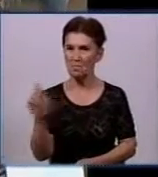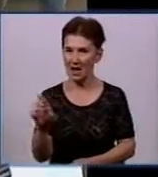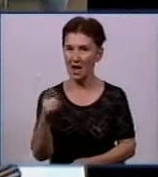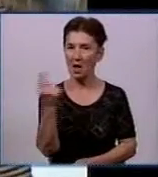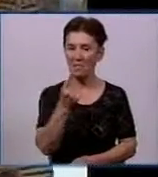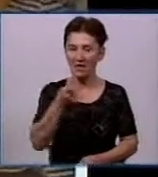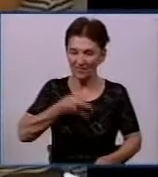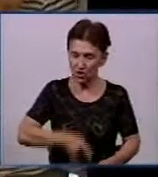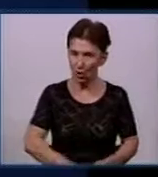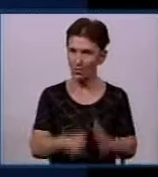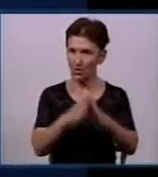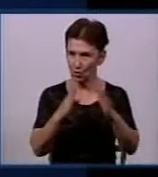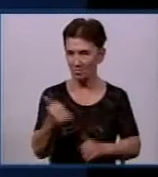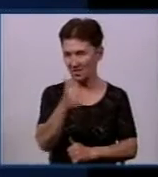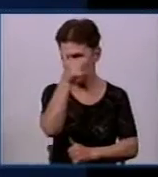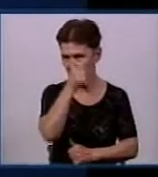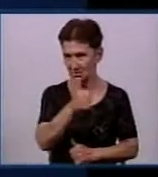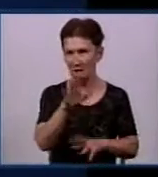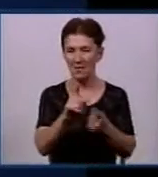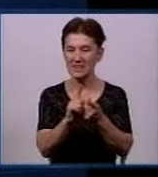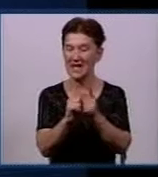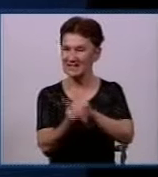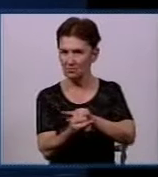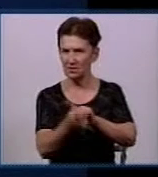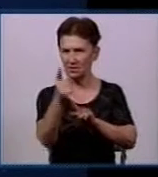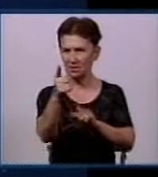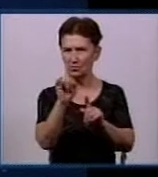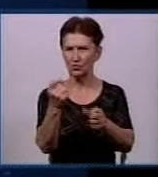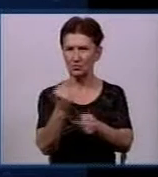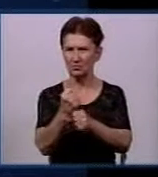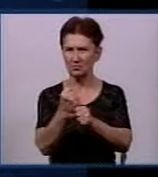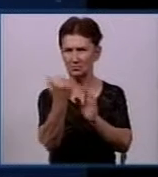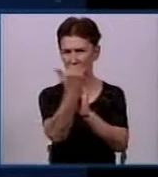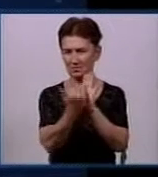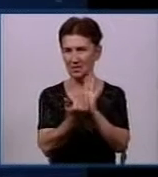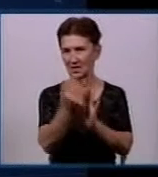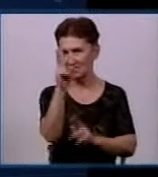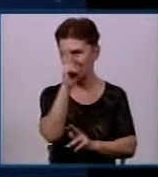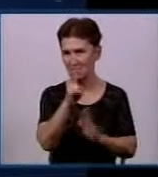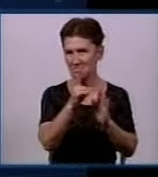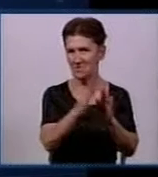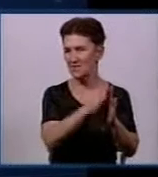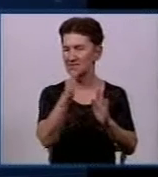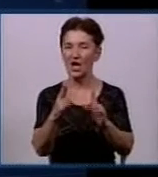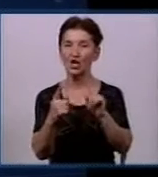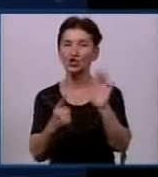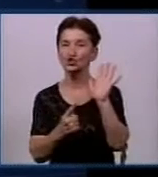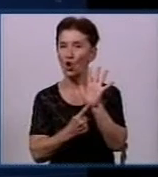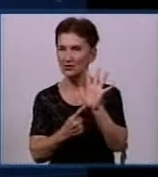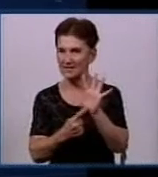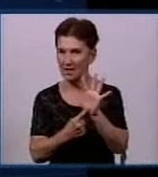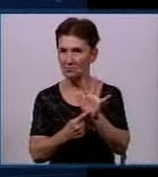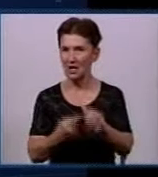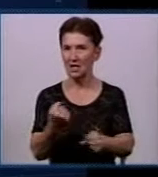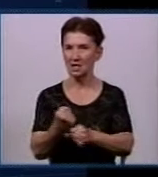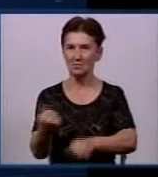та перший місяць життя. За зміненим календарем щеплюватимуть проти нього у 2 місяці, тобто він буде 6-м. Вакцину вводитимуть разом